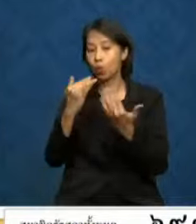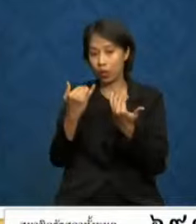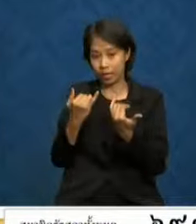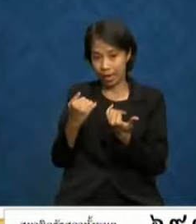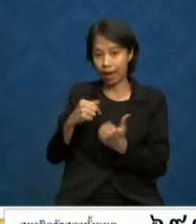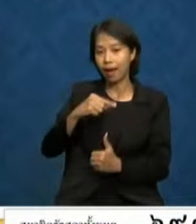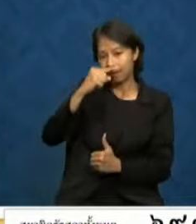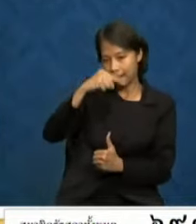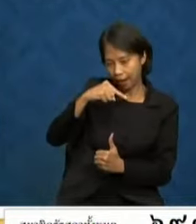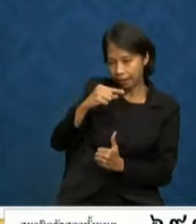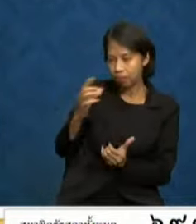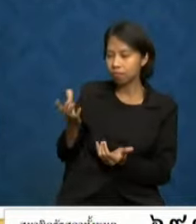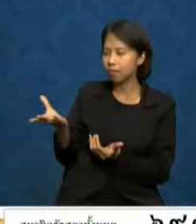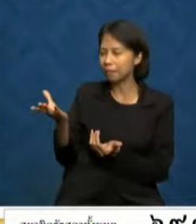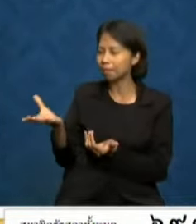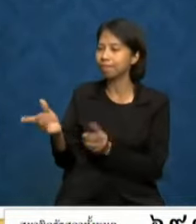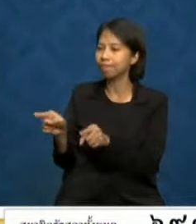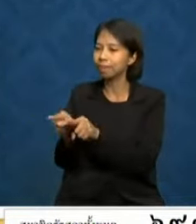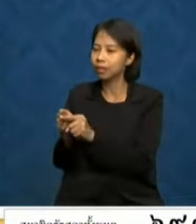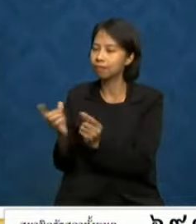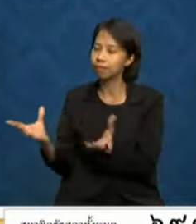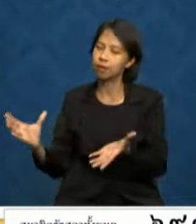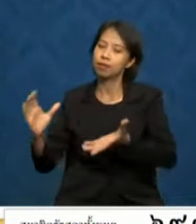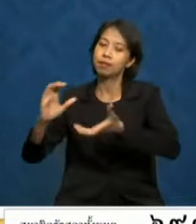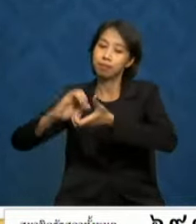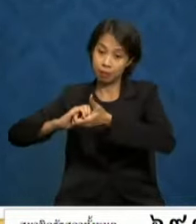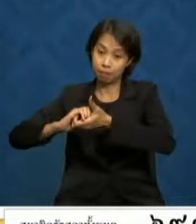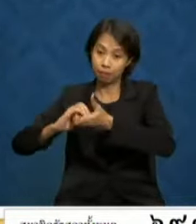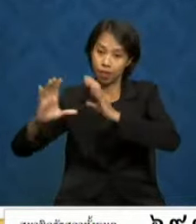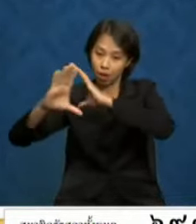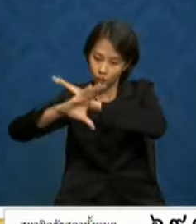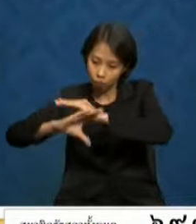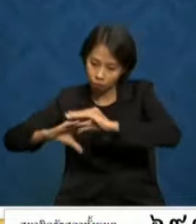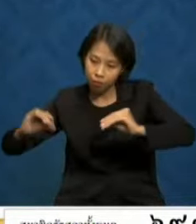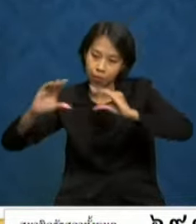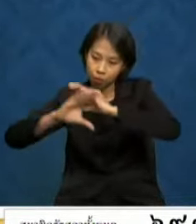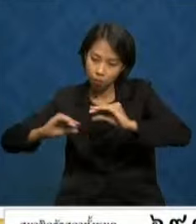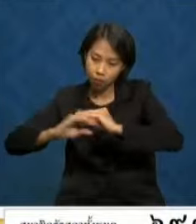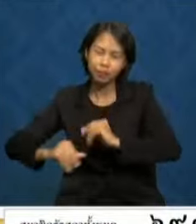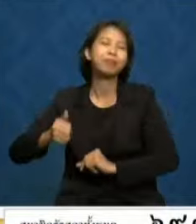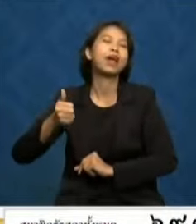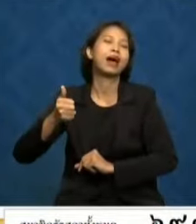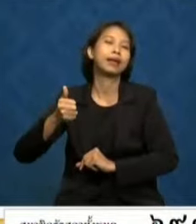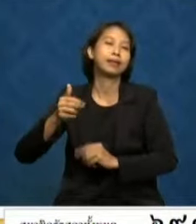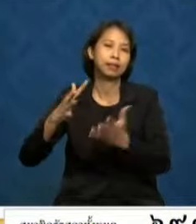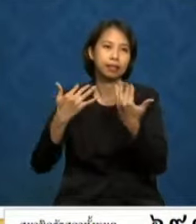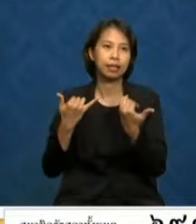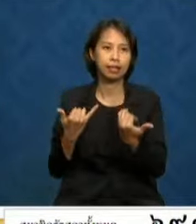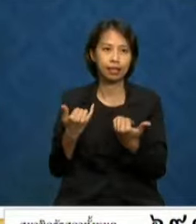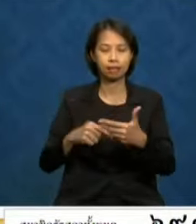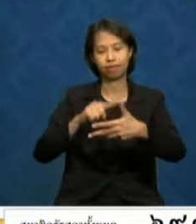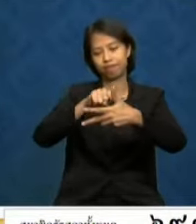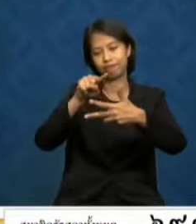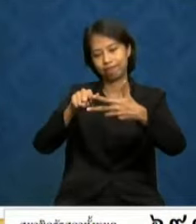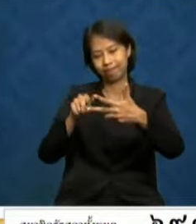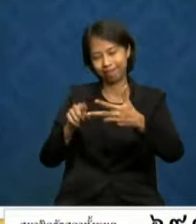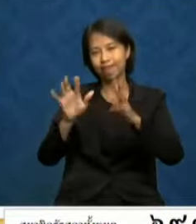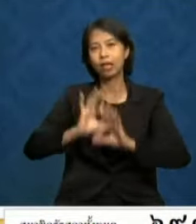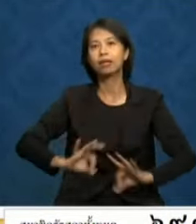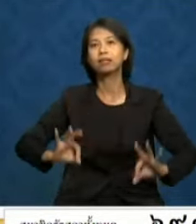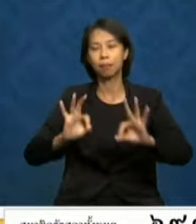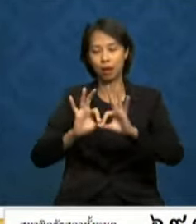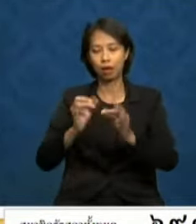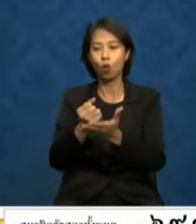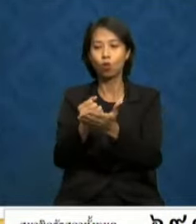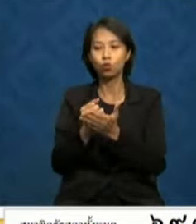ทอดอันนี้เราก็คงต้องการสนับสนุนต่างๆ3ประเด็นซึ่ง3เรื่องนี้นะครับเป็นเรื่องที่เป็นเงื่อนไขสำคัญในการที่จะบรรลุเป้